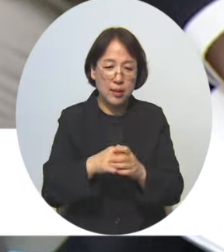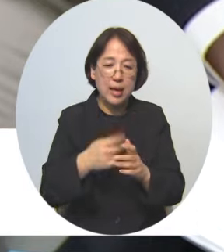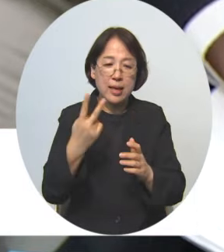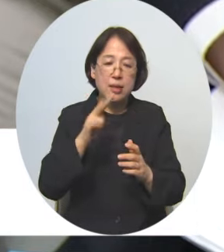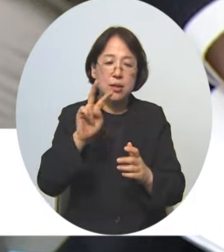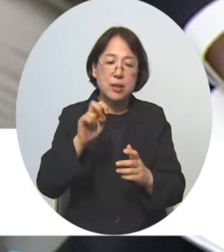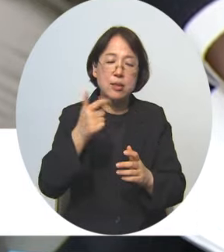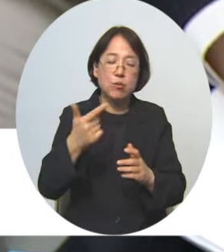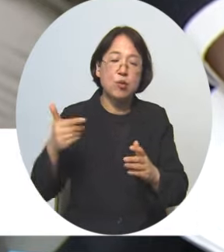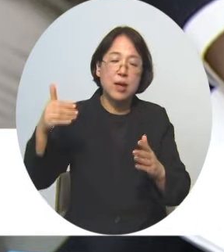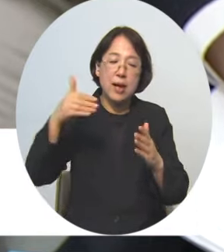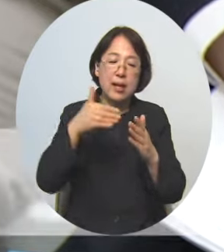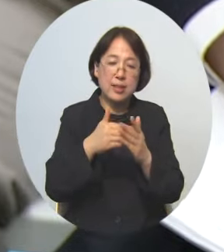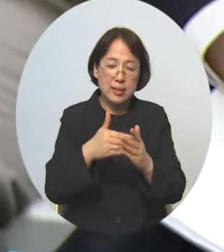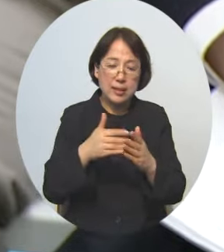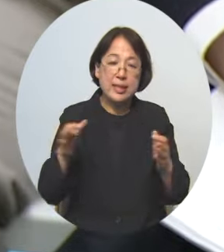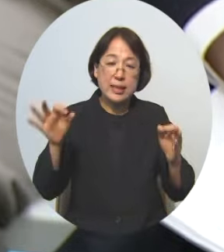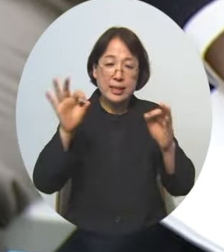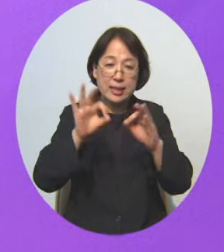정도 조성할 예정입니다.